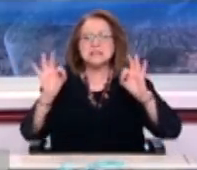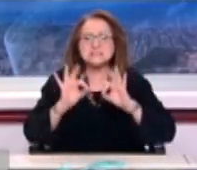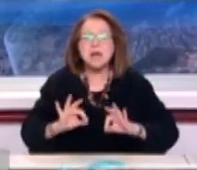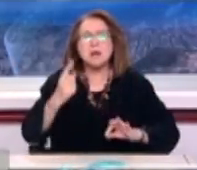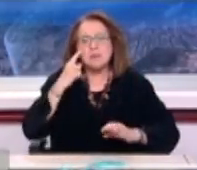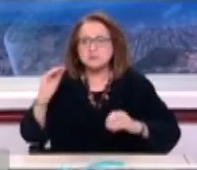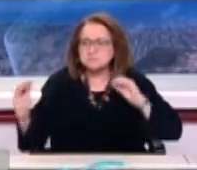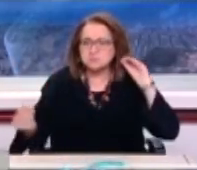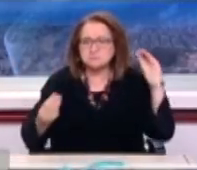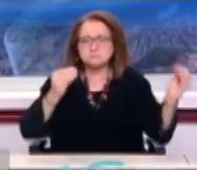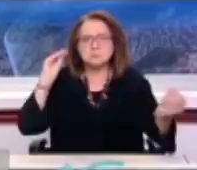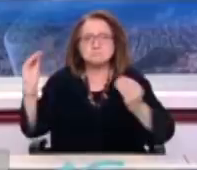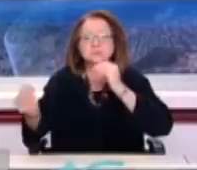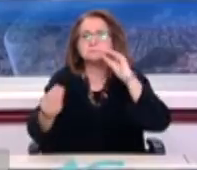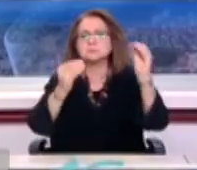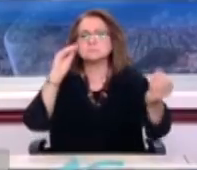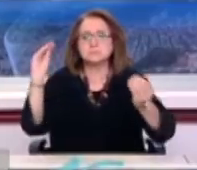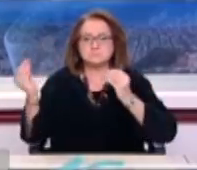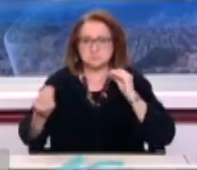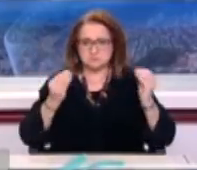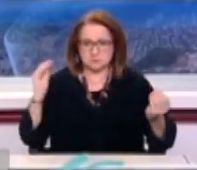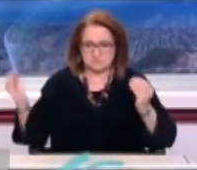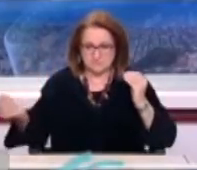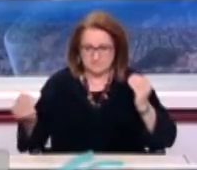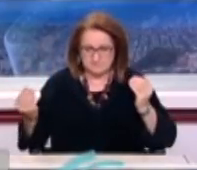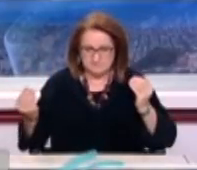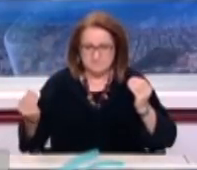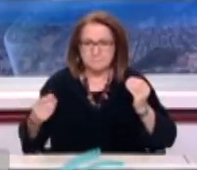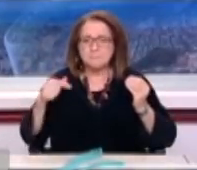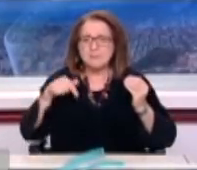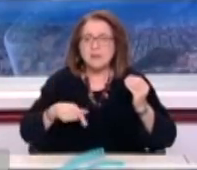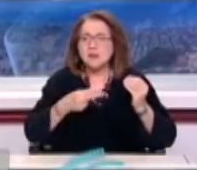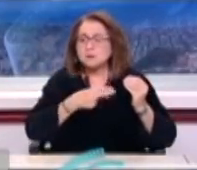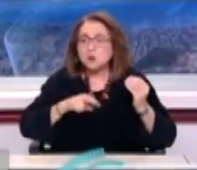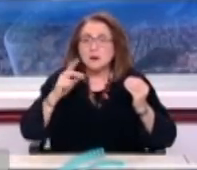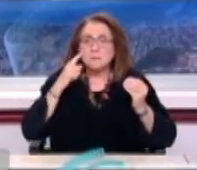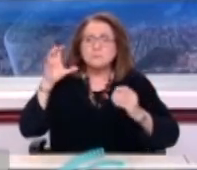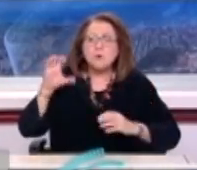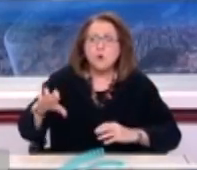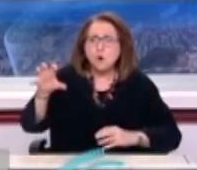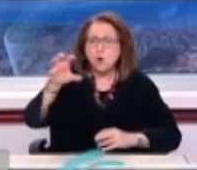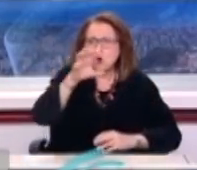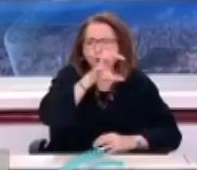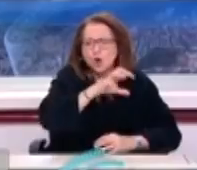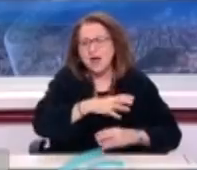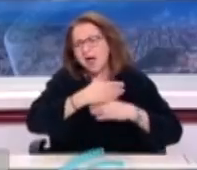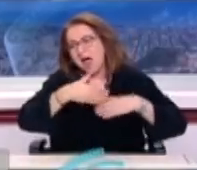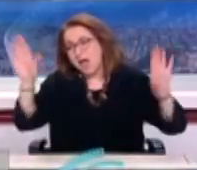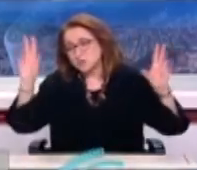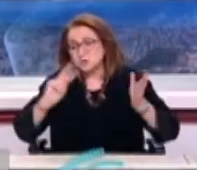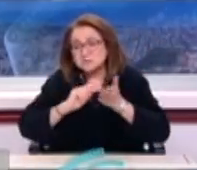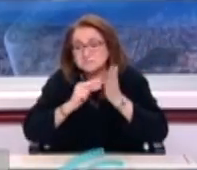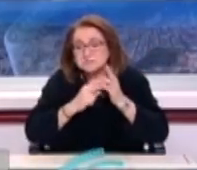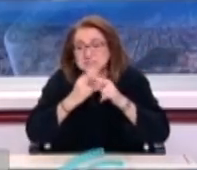περίπτωση. Γινόμαστε λιγότερο ευαίσθητοι στο θέμα των χωρών και περισσότερο ευαίσθητοι στα θέματα ατομικής προστασίας της υγείας